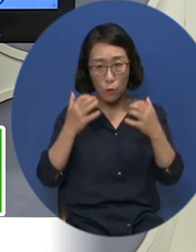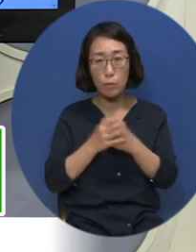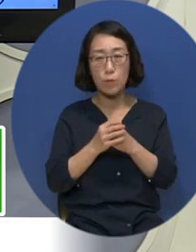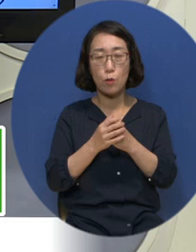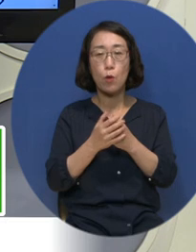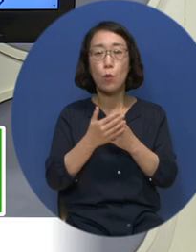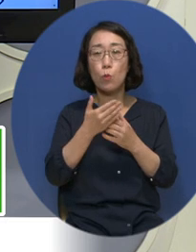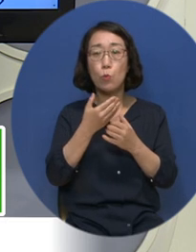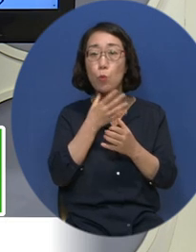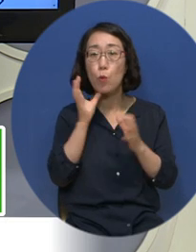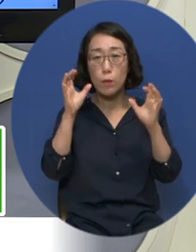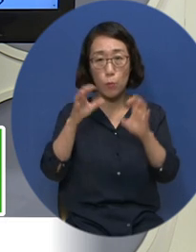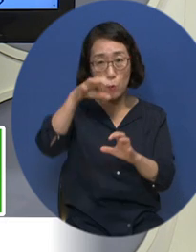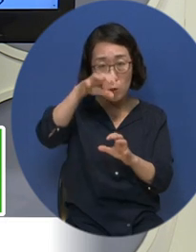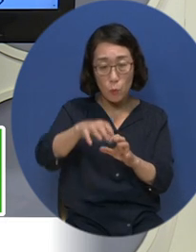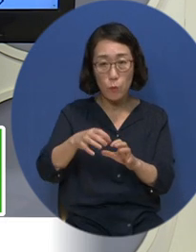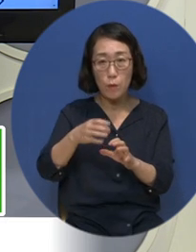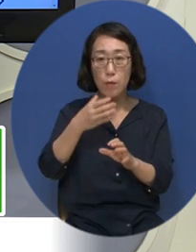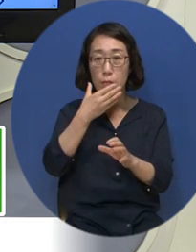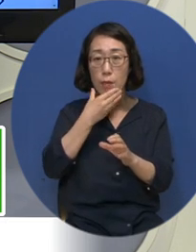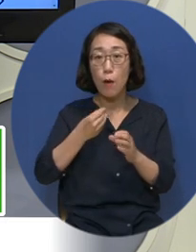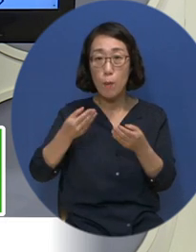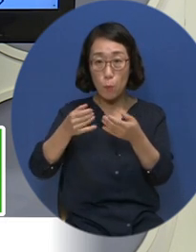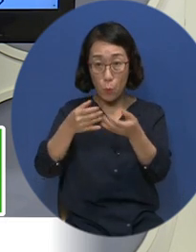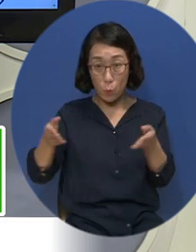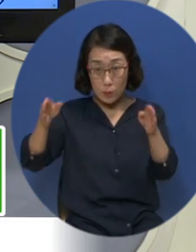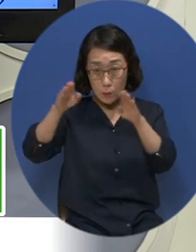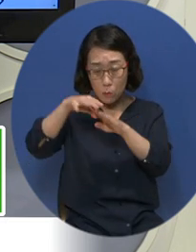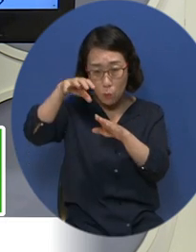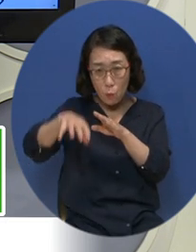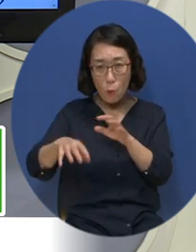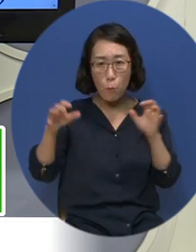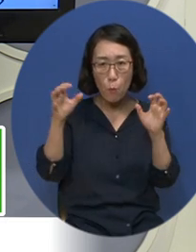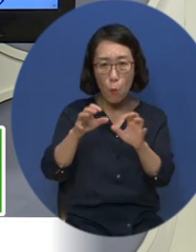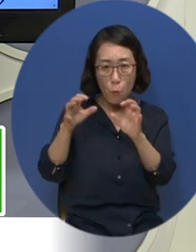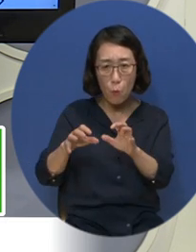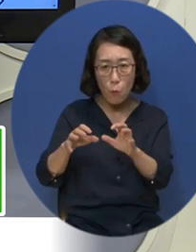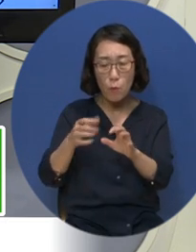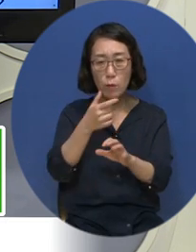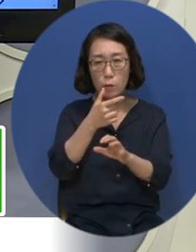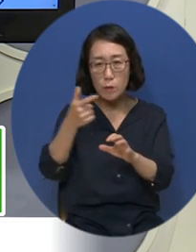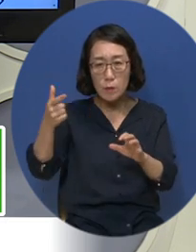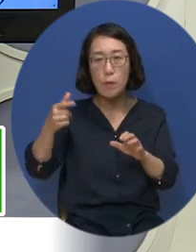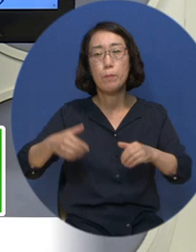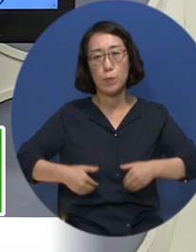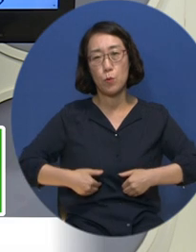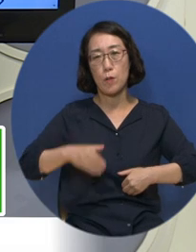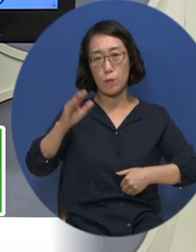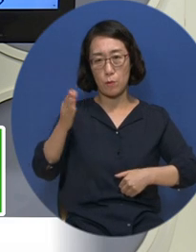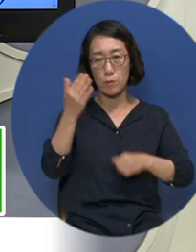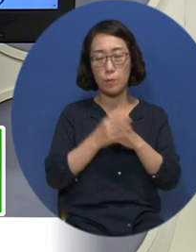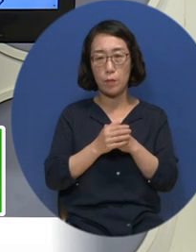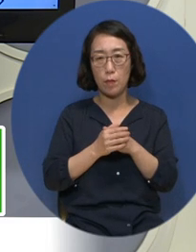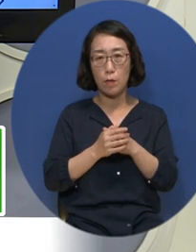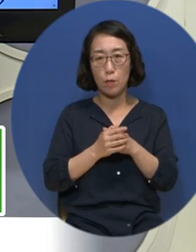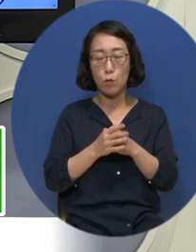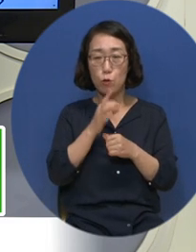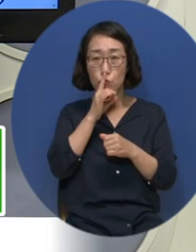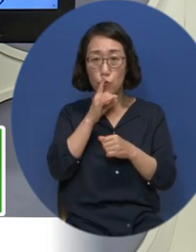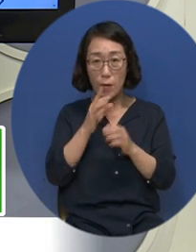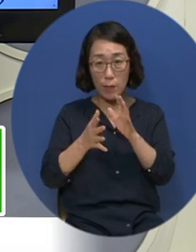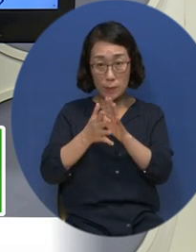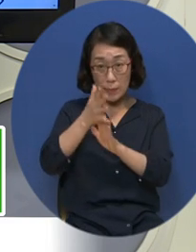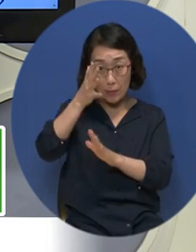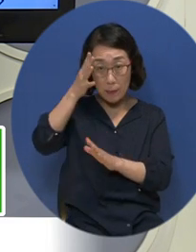사회복지과 시설을 폭염에 취약한 노인들을 쉼표 로 활용할 필요성이 커졌는데 요 이에 중앙 재난안전대책본부